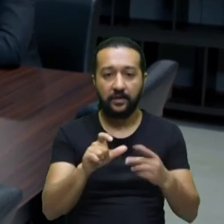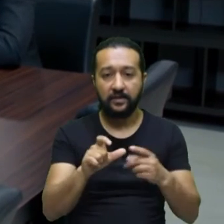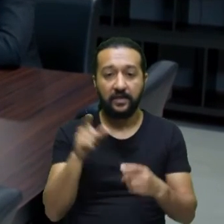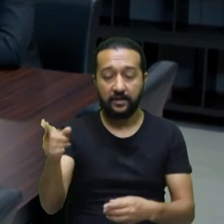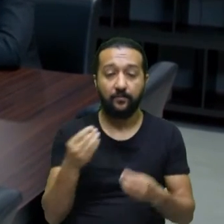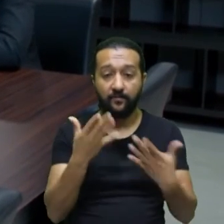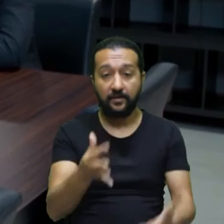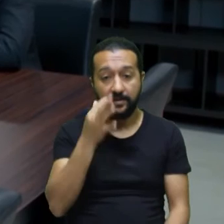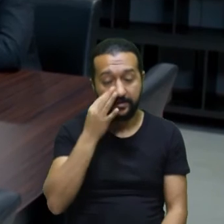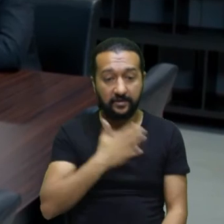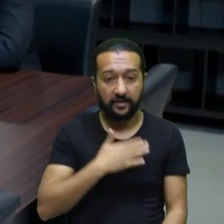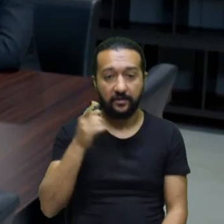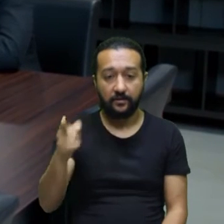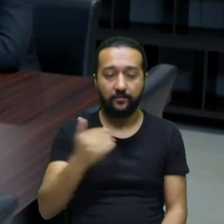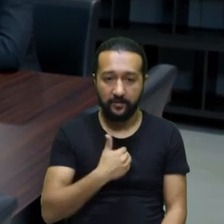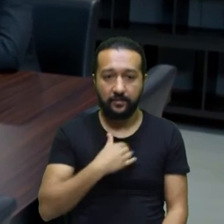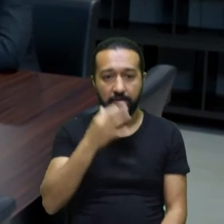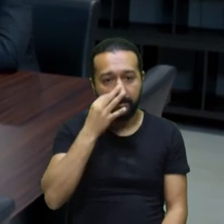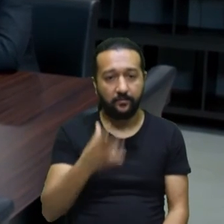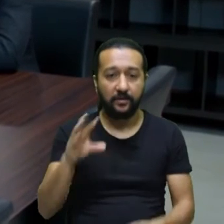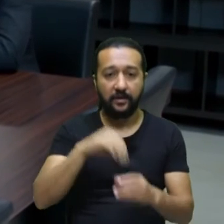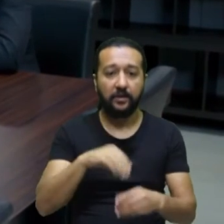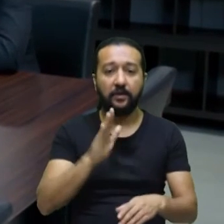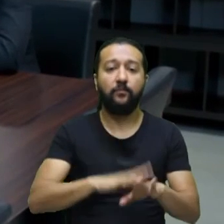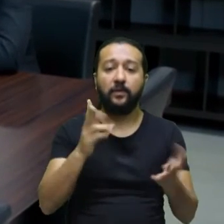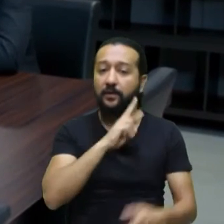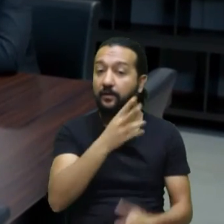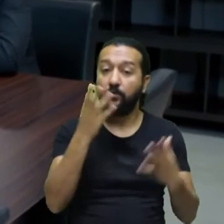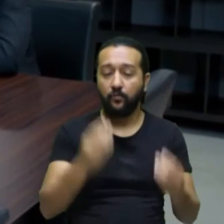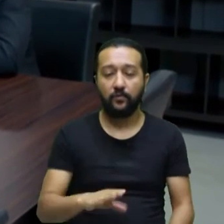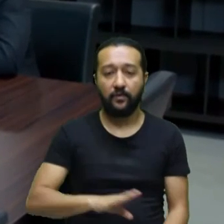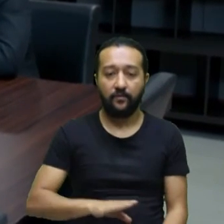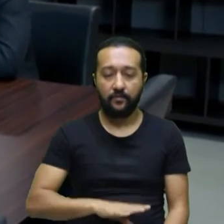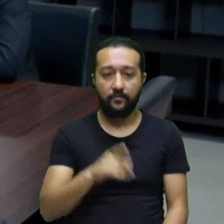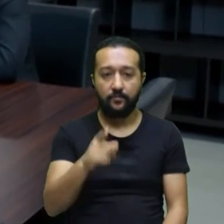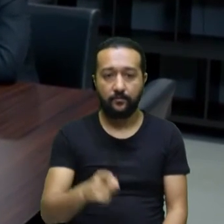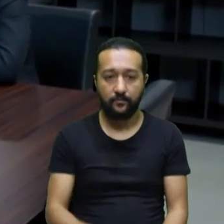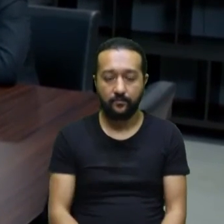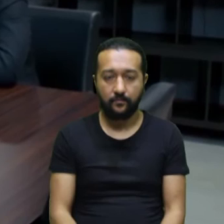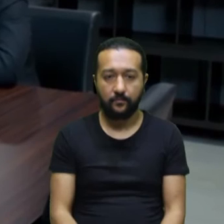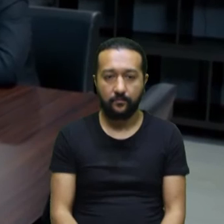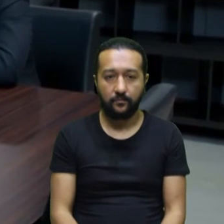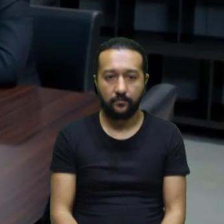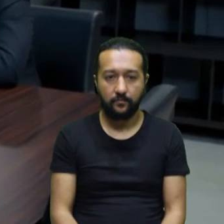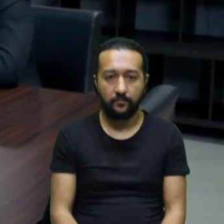Şehitlerimizin verdiği can bizim de canımıza katılmadıkça yazık olur evladım.